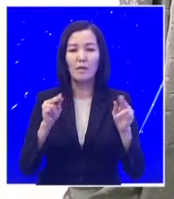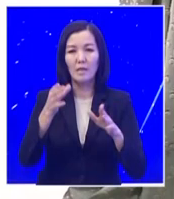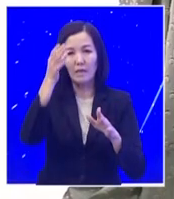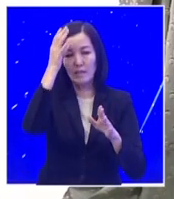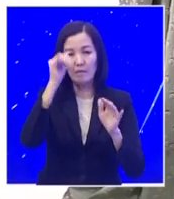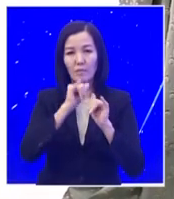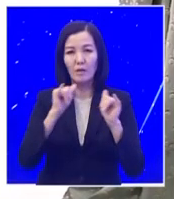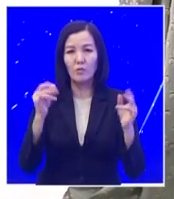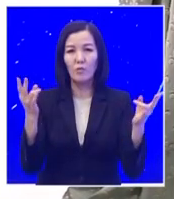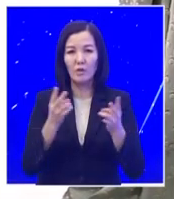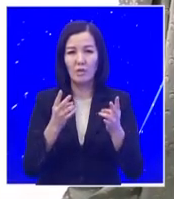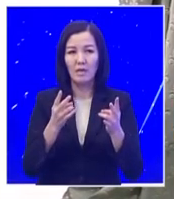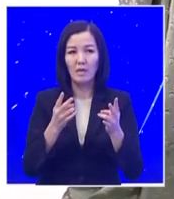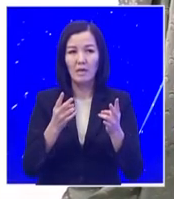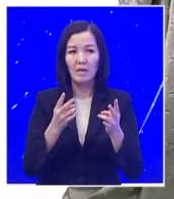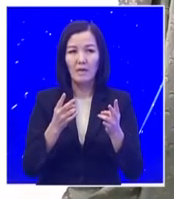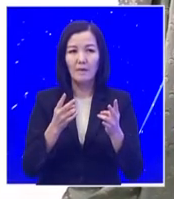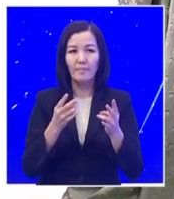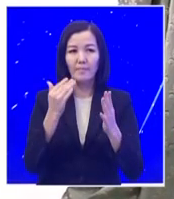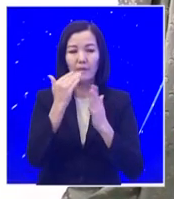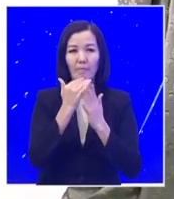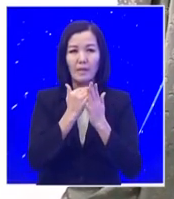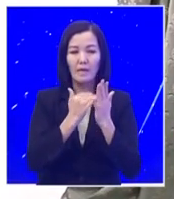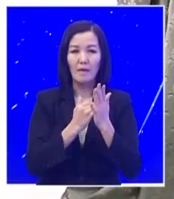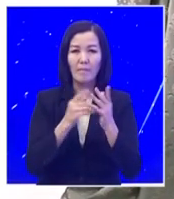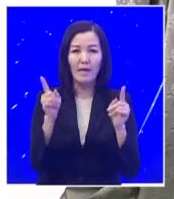біліктілігін арттыру қажет етеді. Бағдарлама аясында